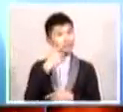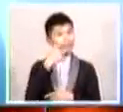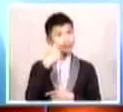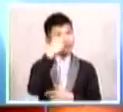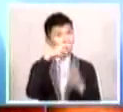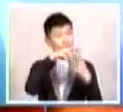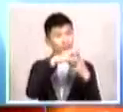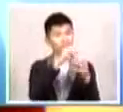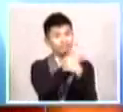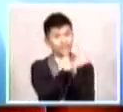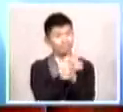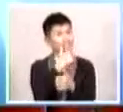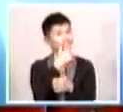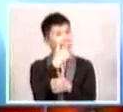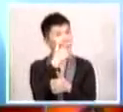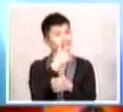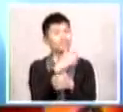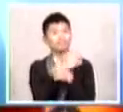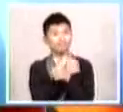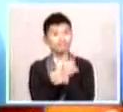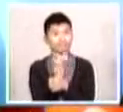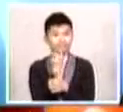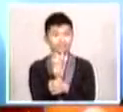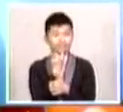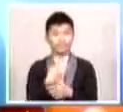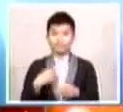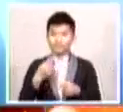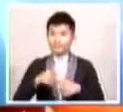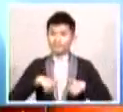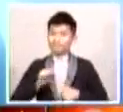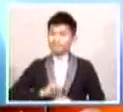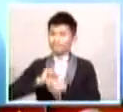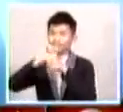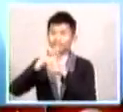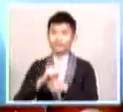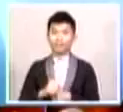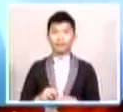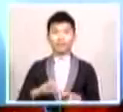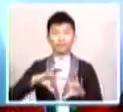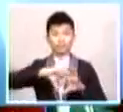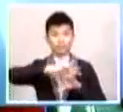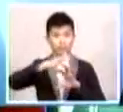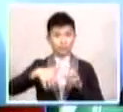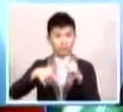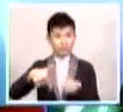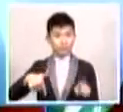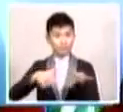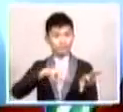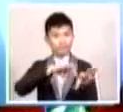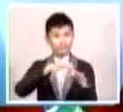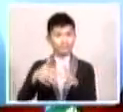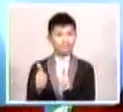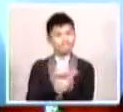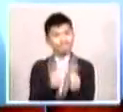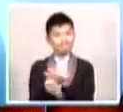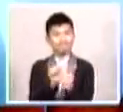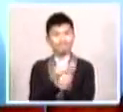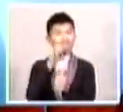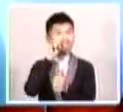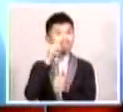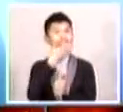经验处理两岸问题的信心了。全球化下的世界已经是互相依赖、共利共